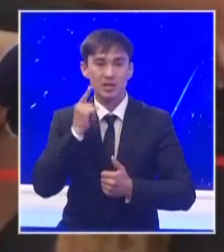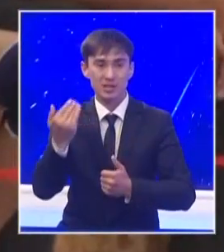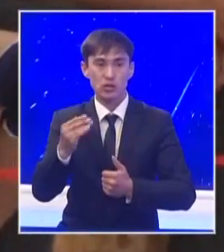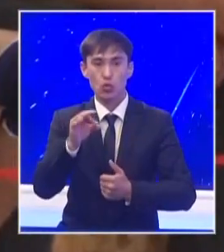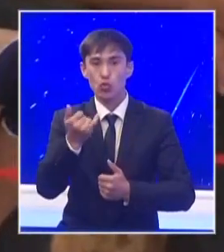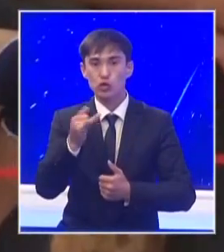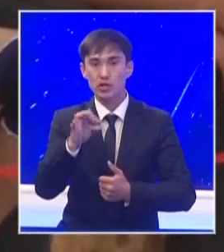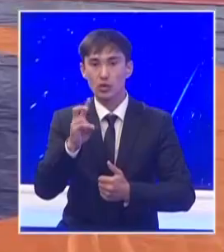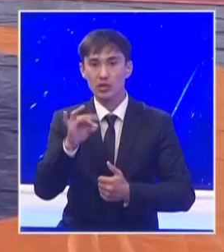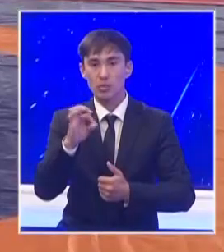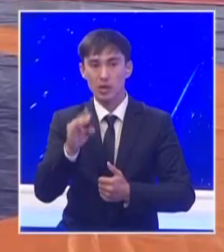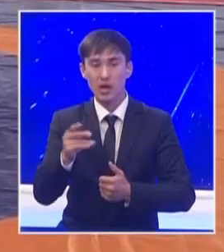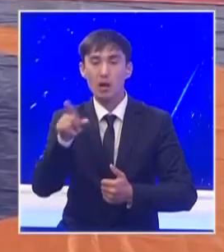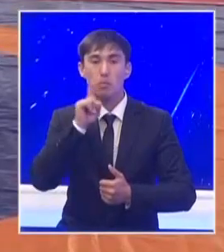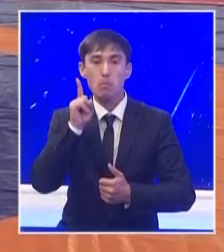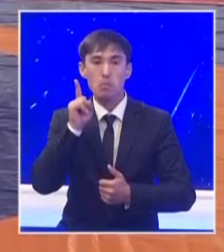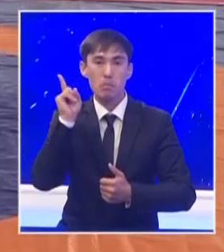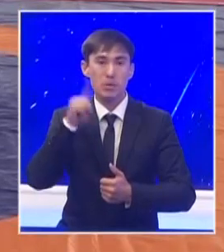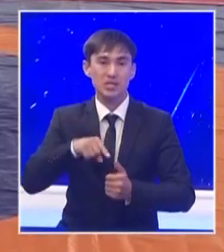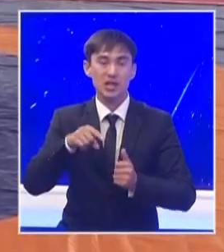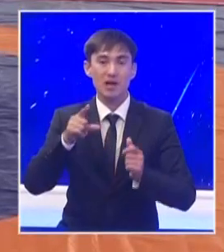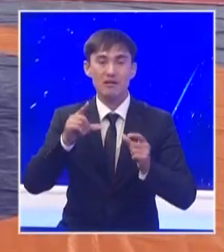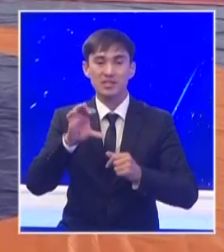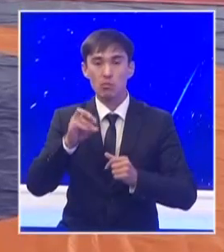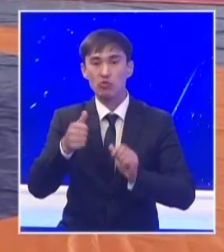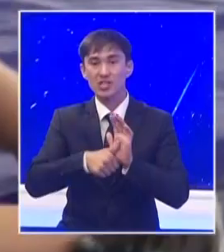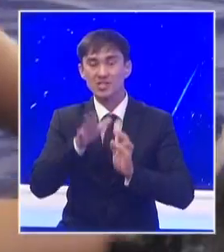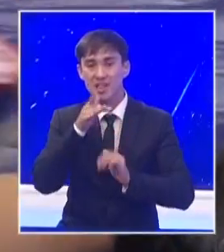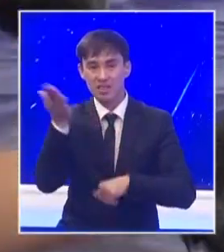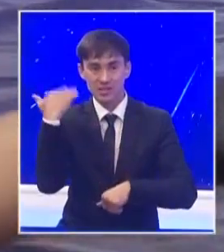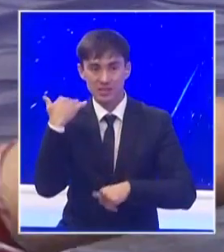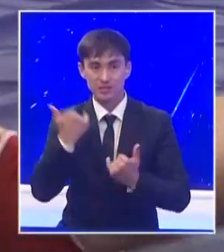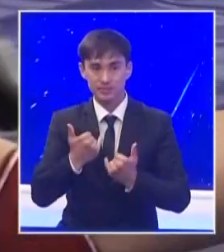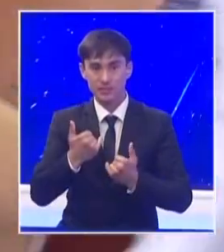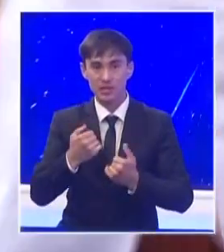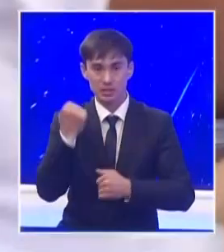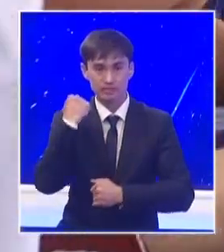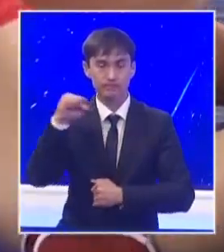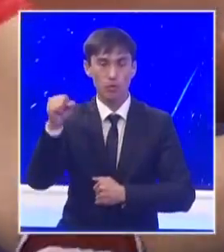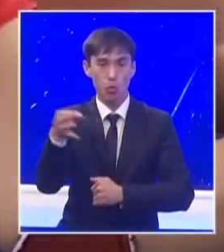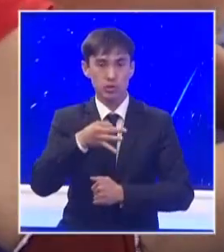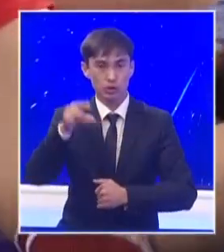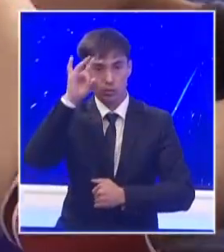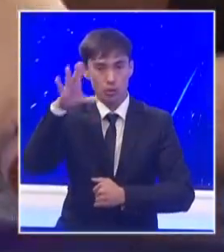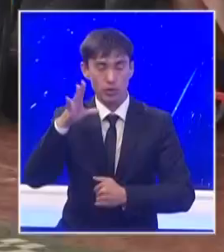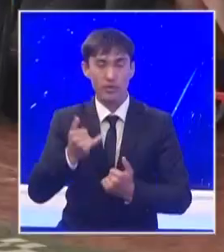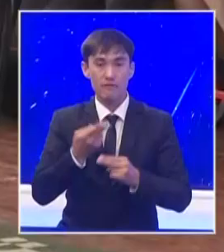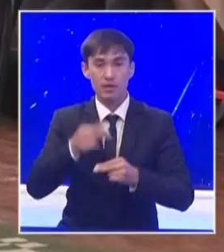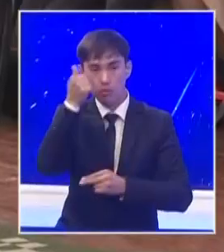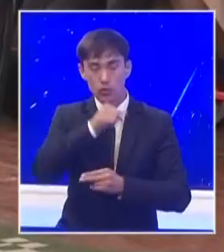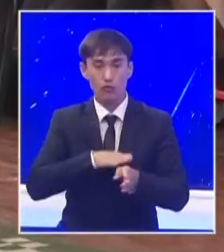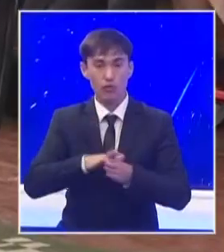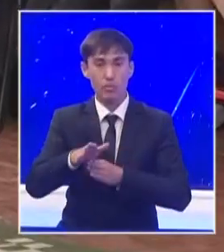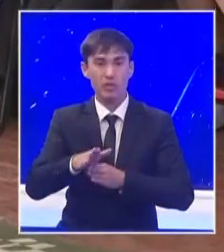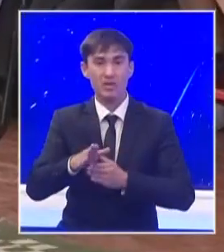Улжан Даулеткилды. Она пришла в самбо 6 лет назад. С тех пор никому не отдает титул чемпионки области. Более того, в этом году ей удалось